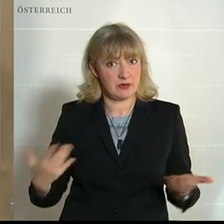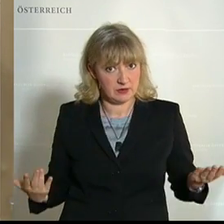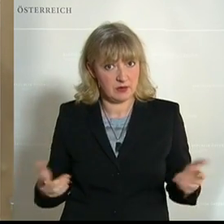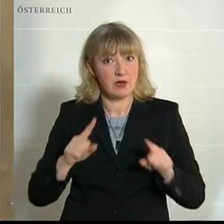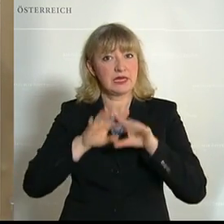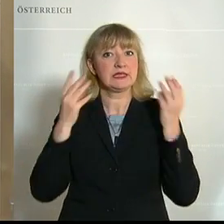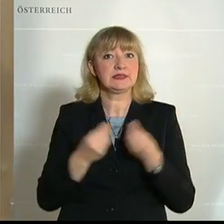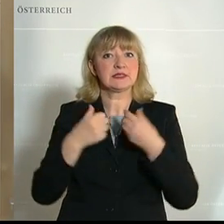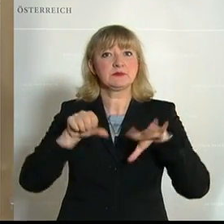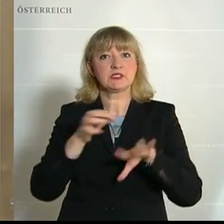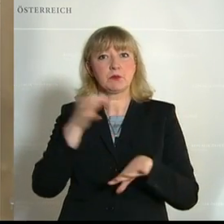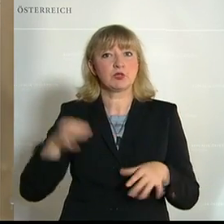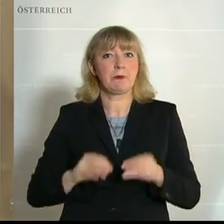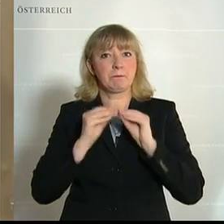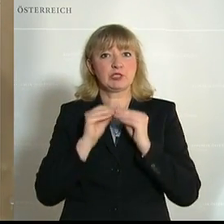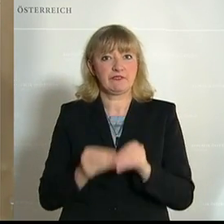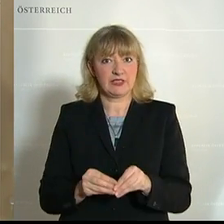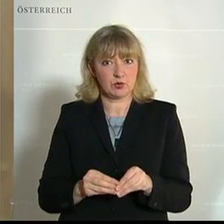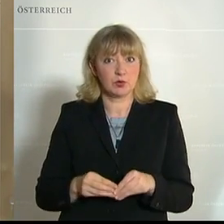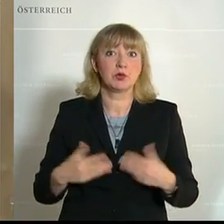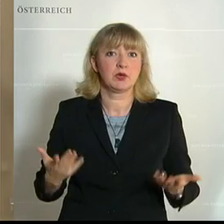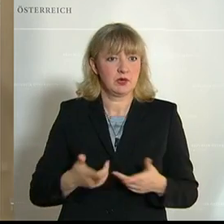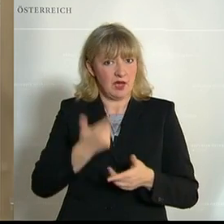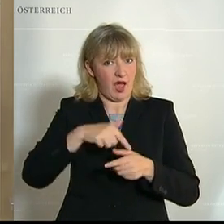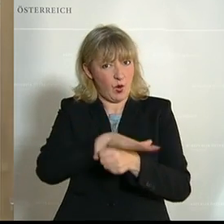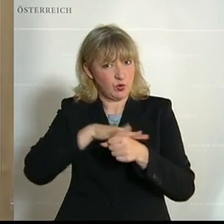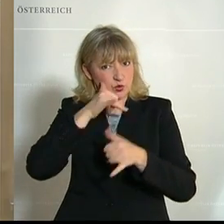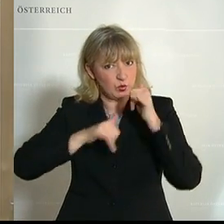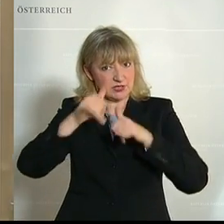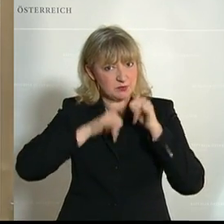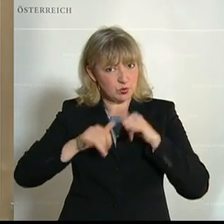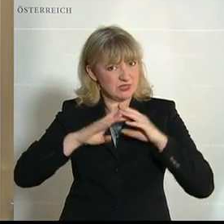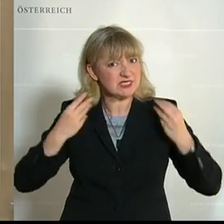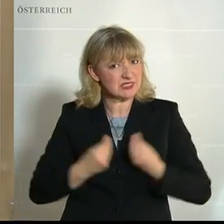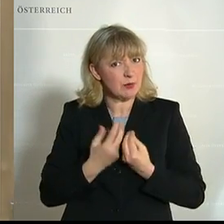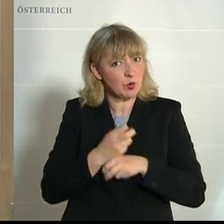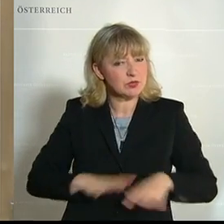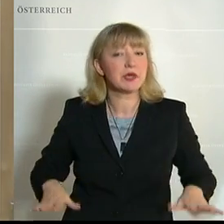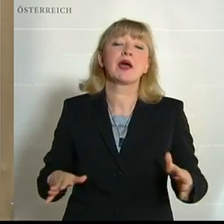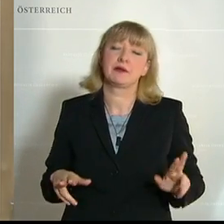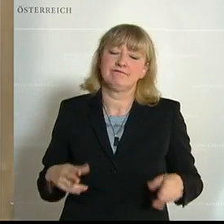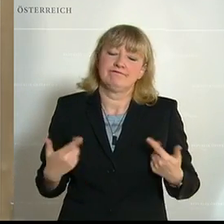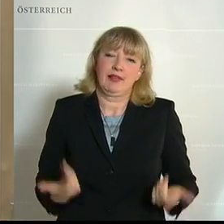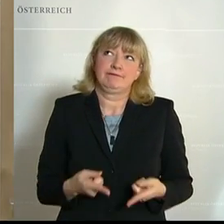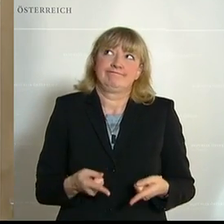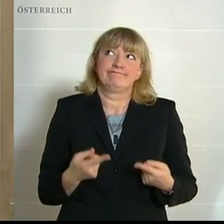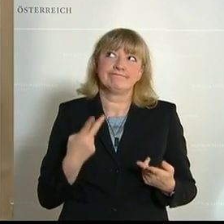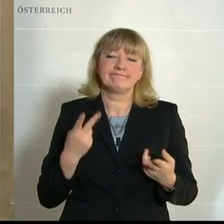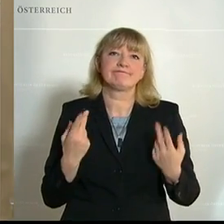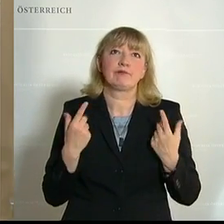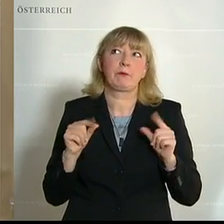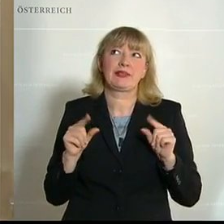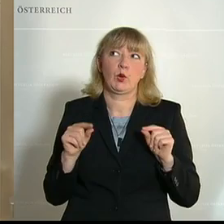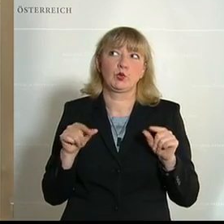insgesamt 16% Beschäftigung aus dem Tourismus insgesamt in Österreich, dann ist diese Bedeutung